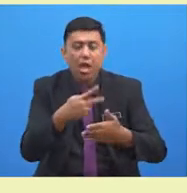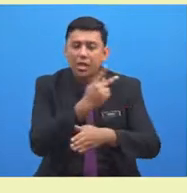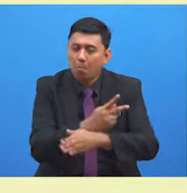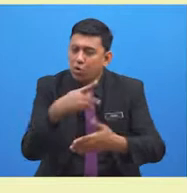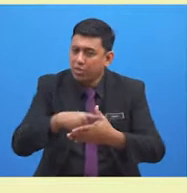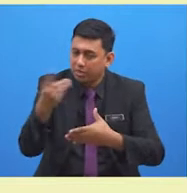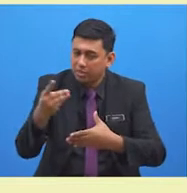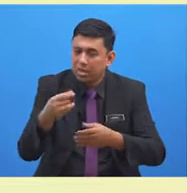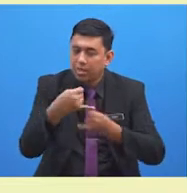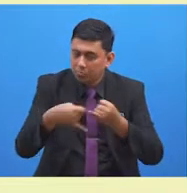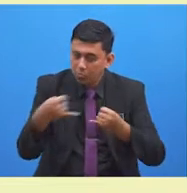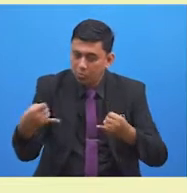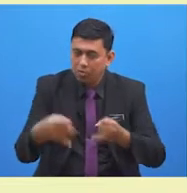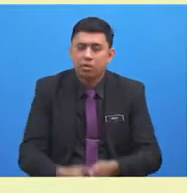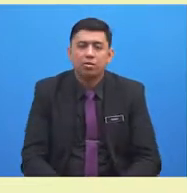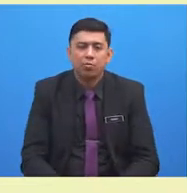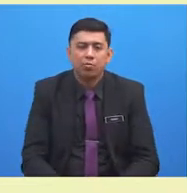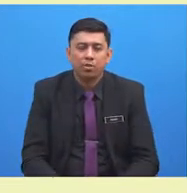untuk membentuk